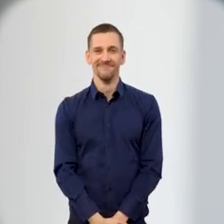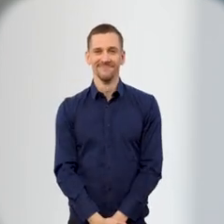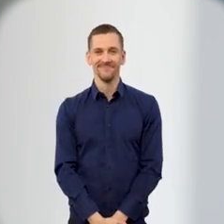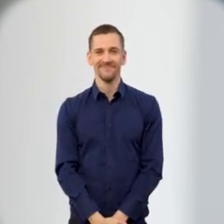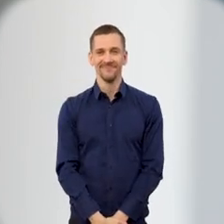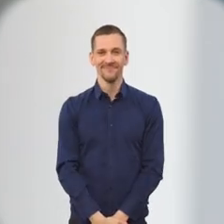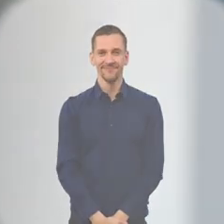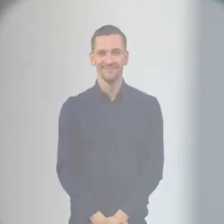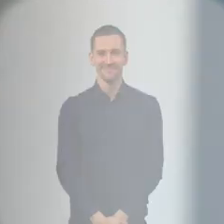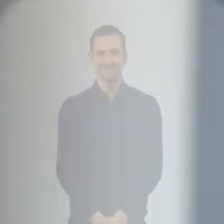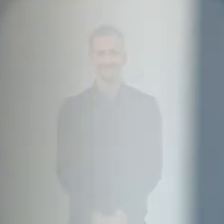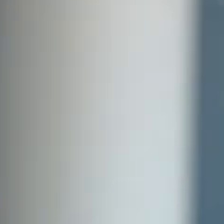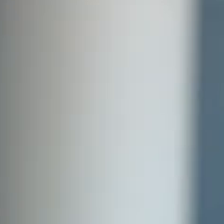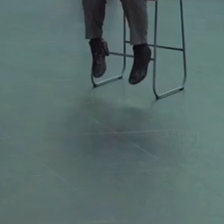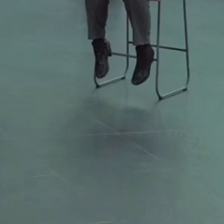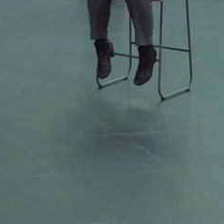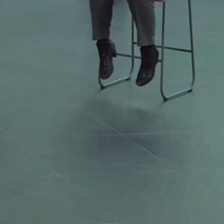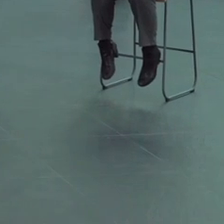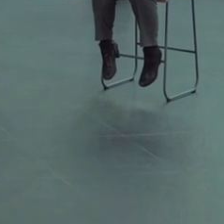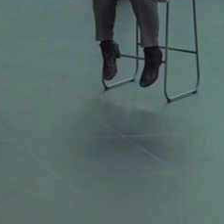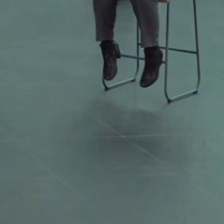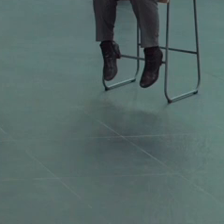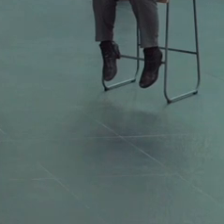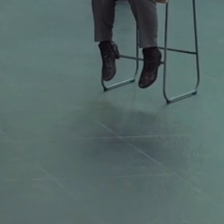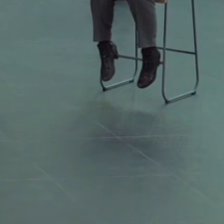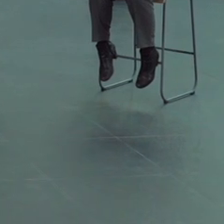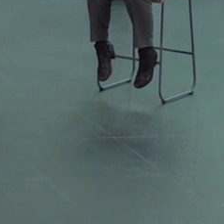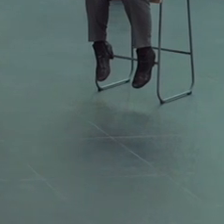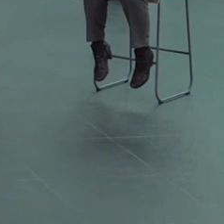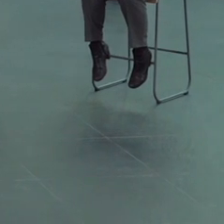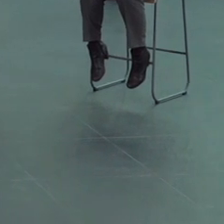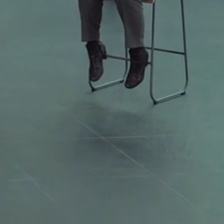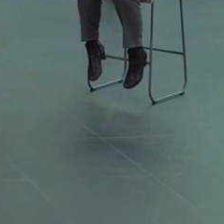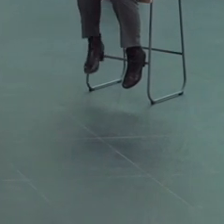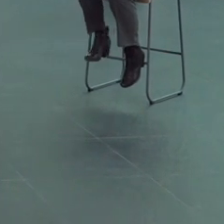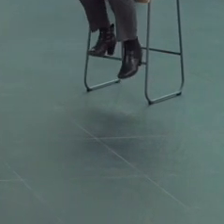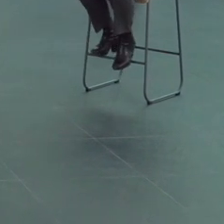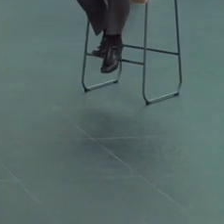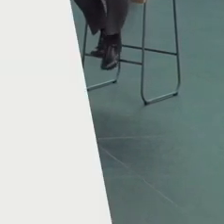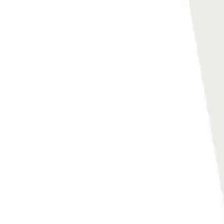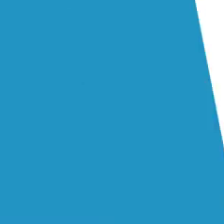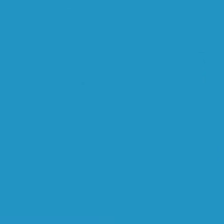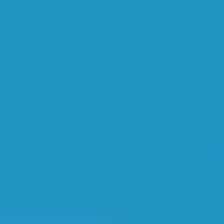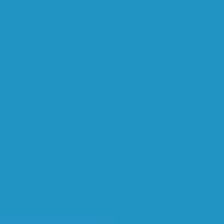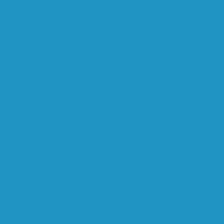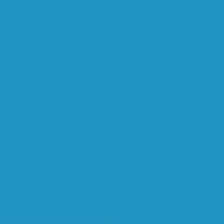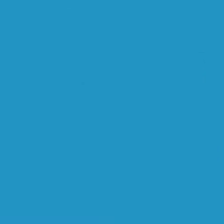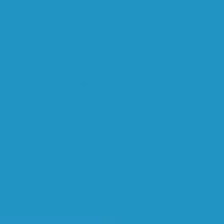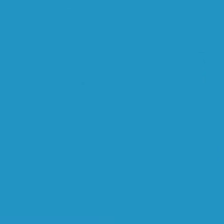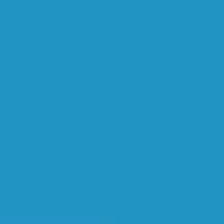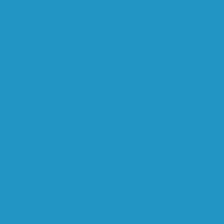avoir suivis. Au revoir. Merci à vous. À vous. Merci. Merci. Merci à vous.